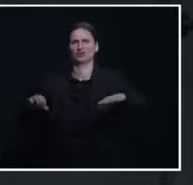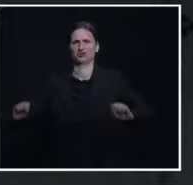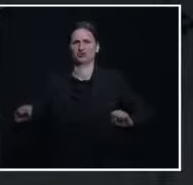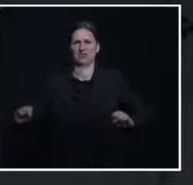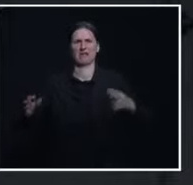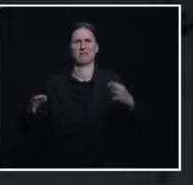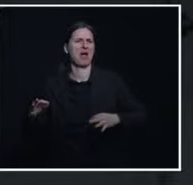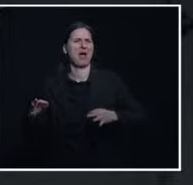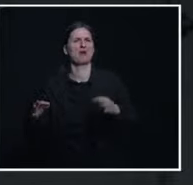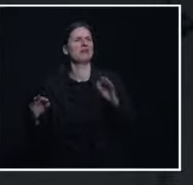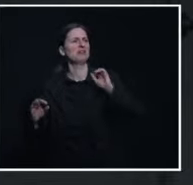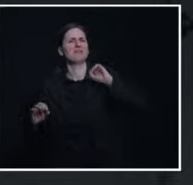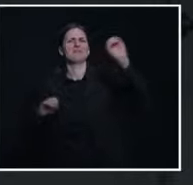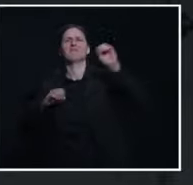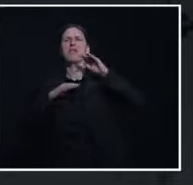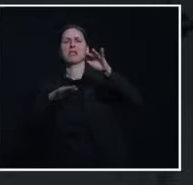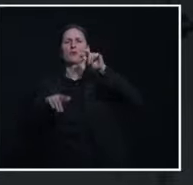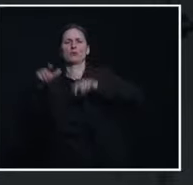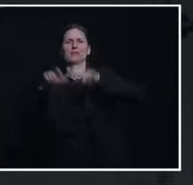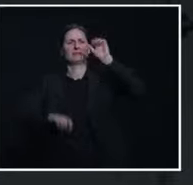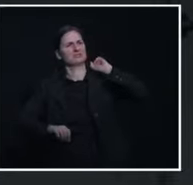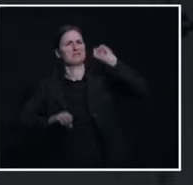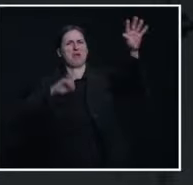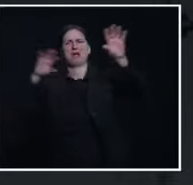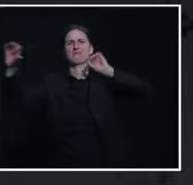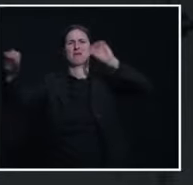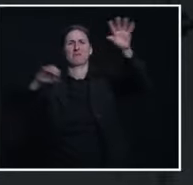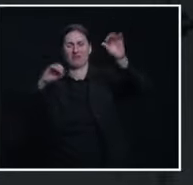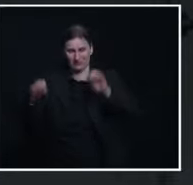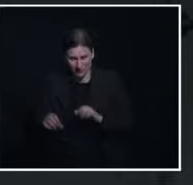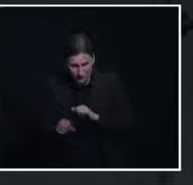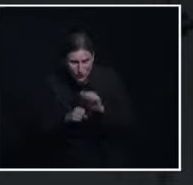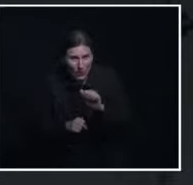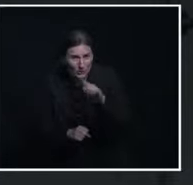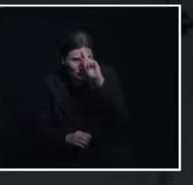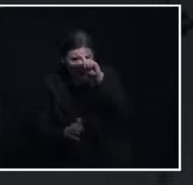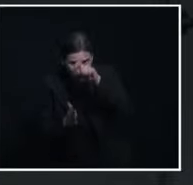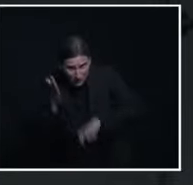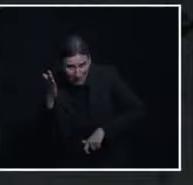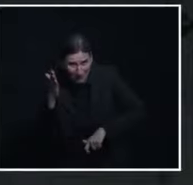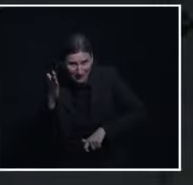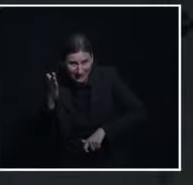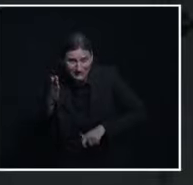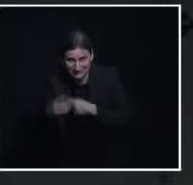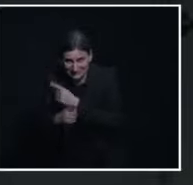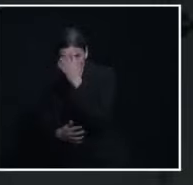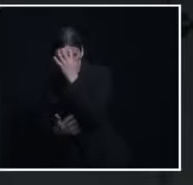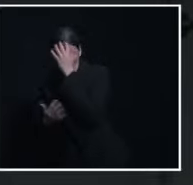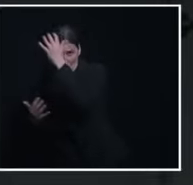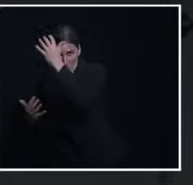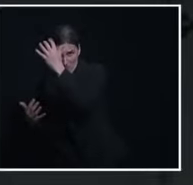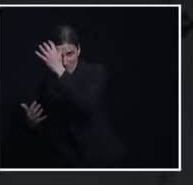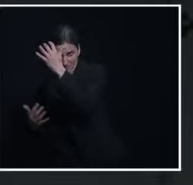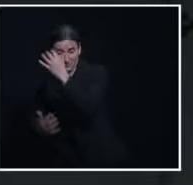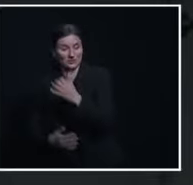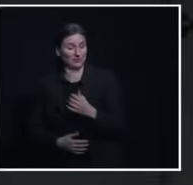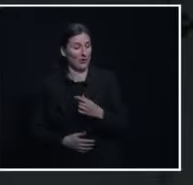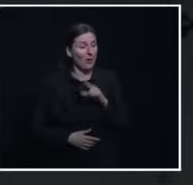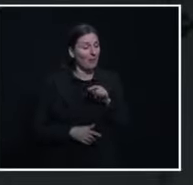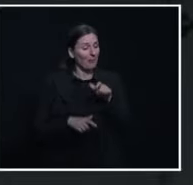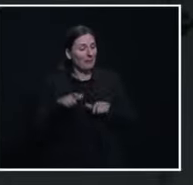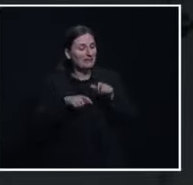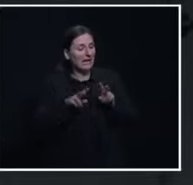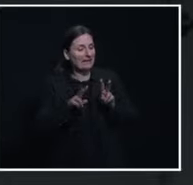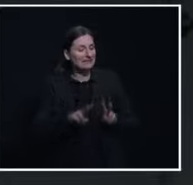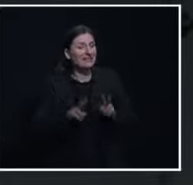von Millionen Menschen, auch mit deutschem Pass, träumen, sind nicht nur die Rechte und die Sicherheit von